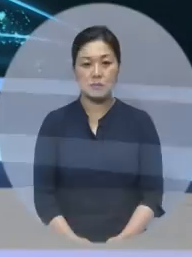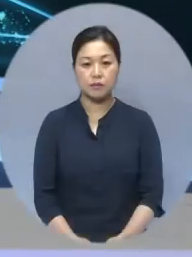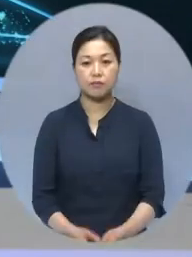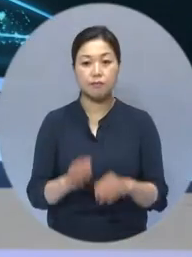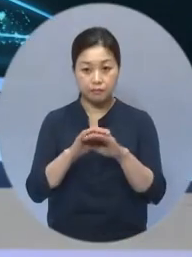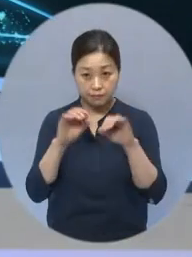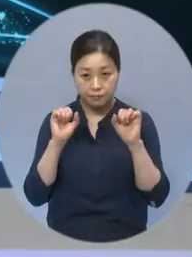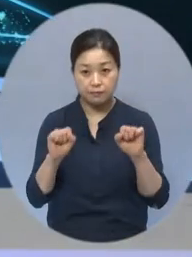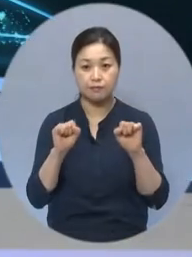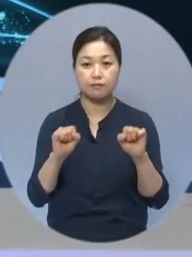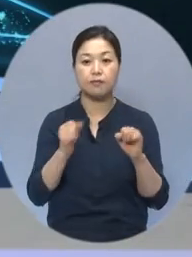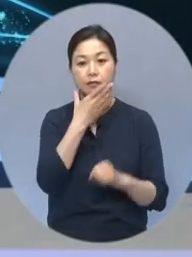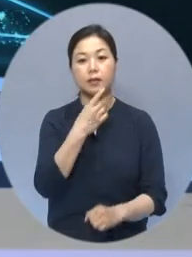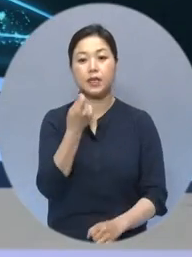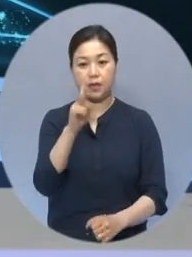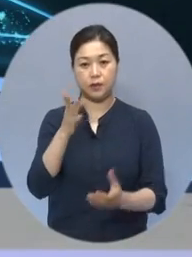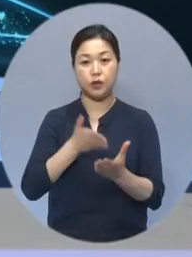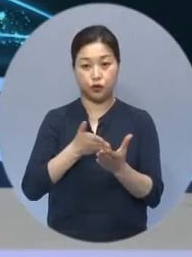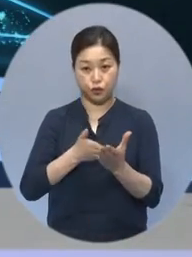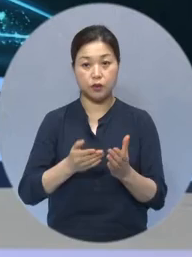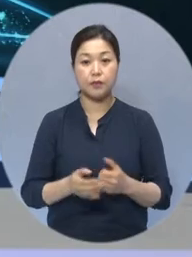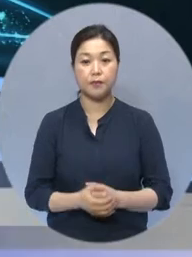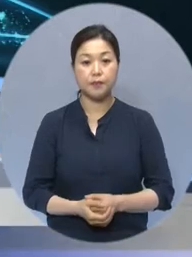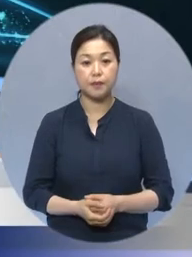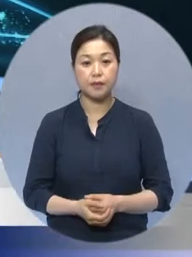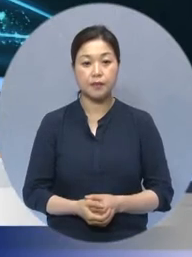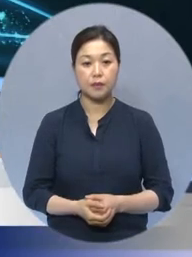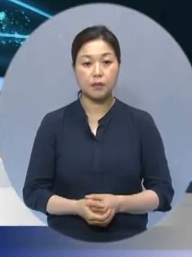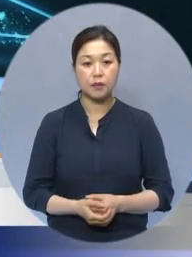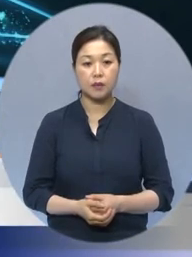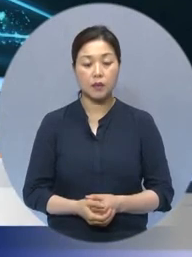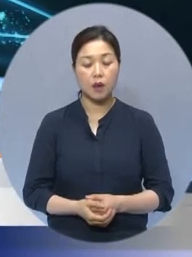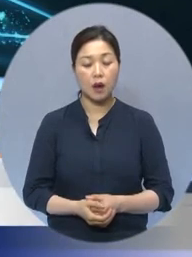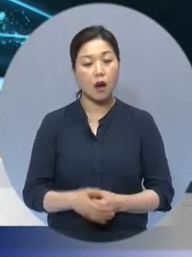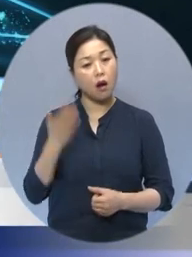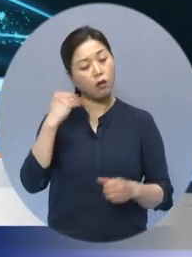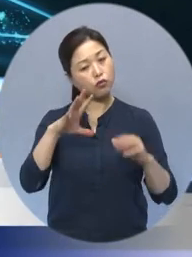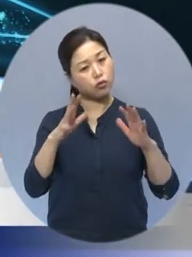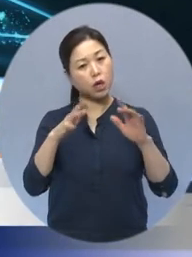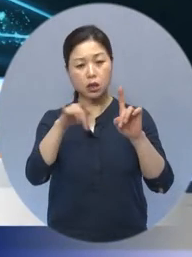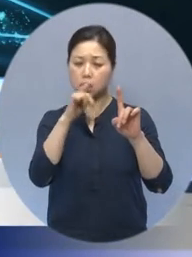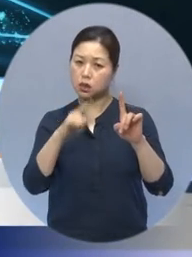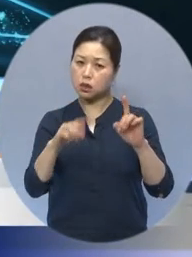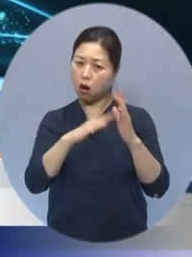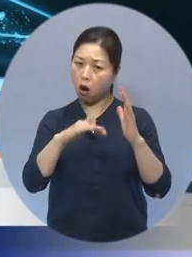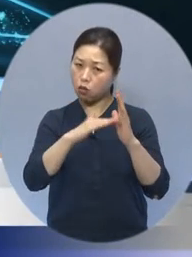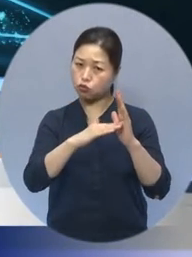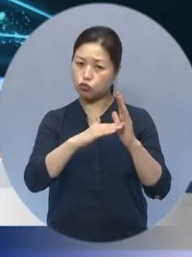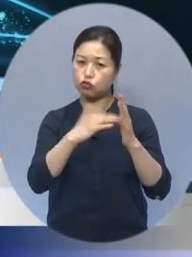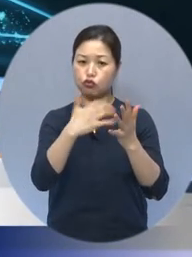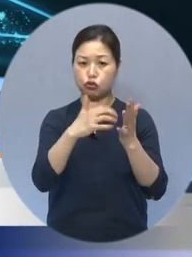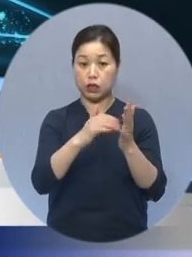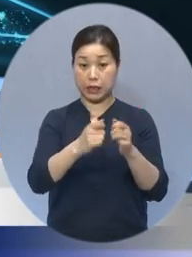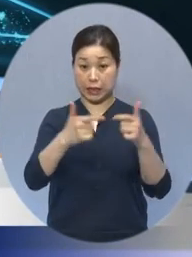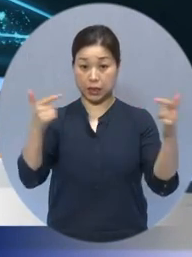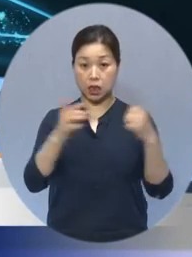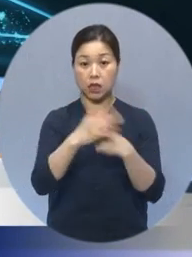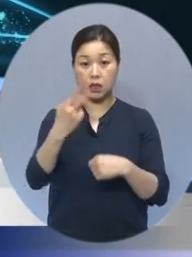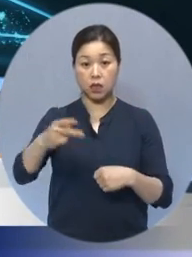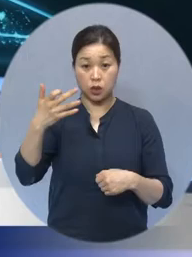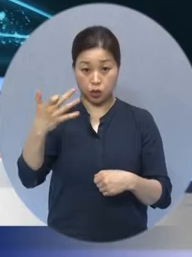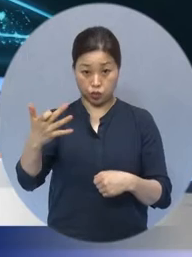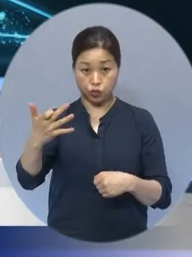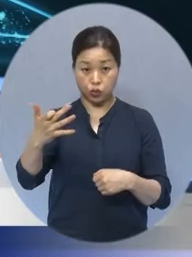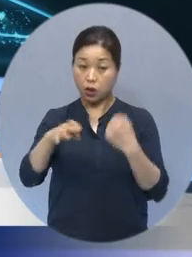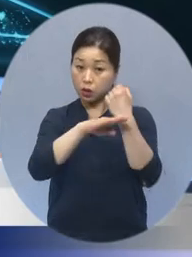시청자 여러분 안녕하십니까 복지 tv 뉴스 입니다 우리나라의 1인 가구 수는 매년 증가해 2019년 기준 전체